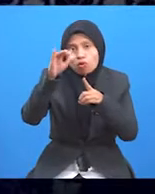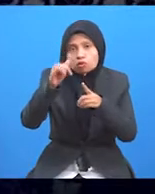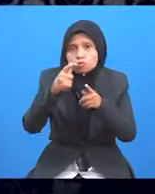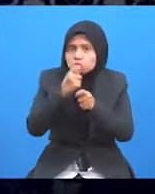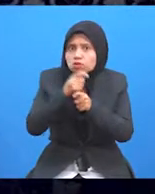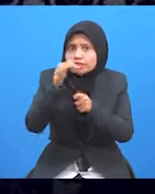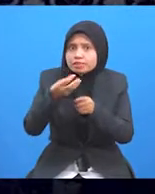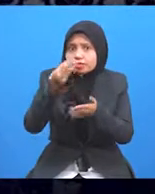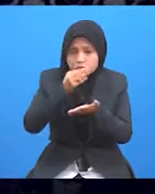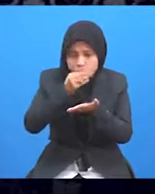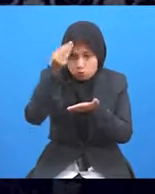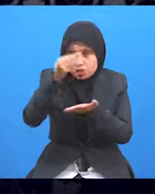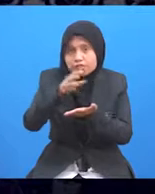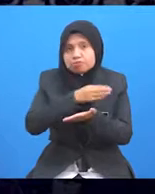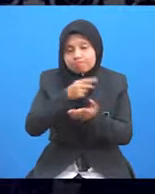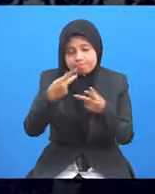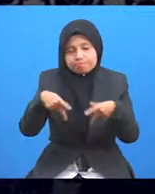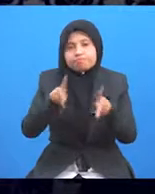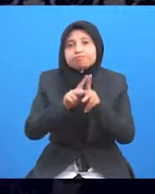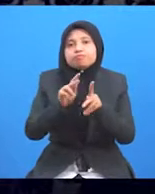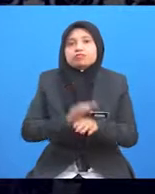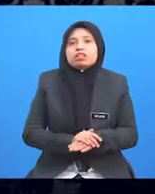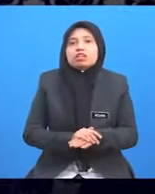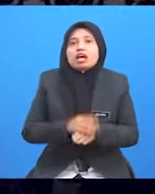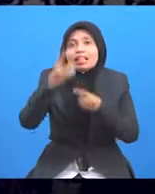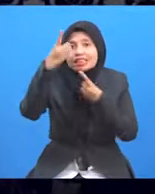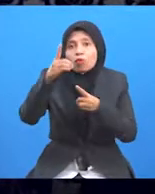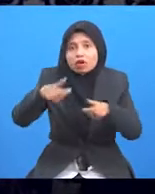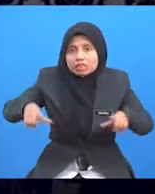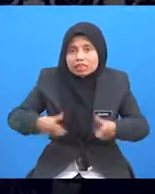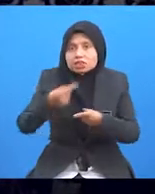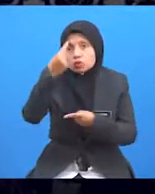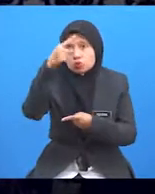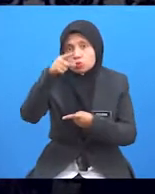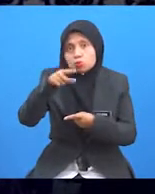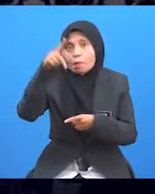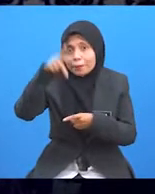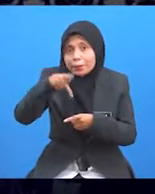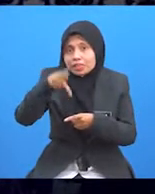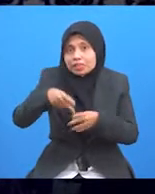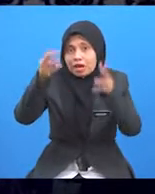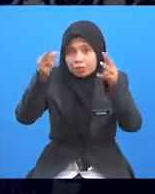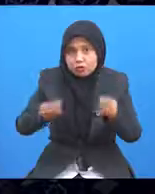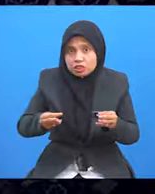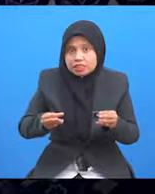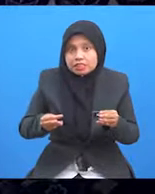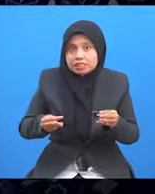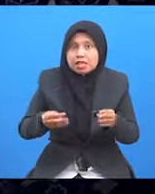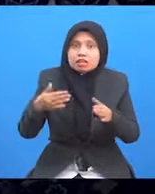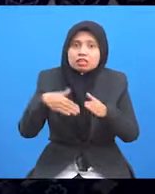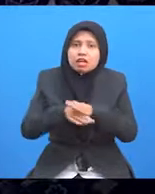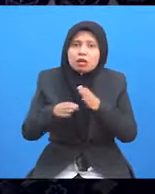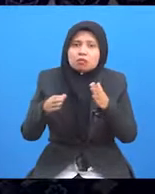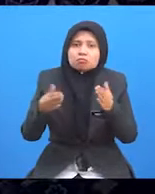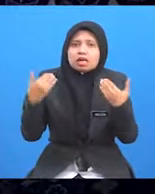Dakwah dilaksanakan untuk memastikan manusia berada dalam keadaan sejahtera dan bahagia. Hal